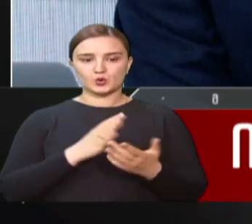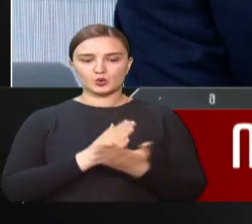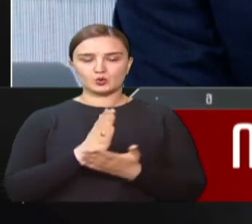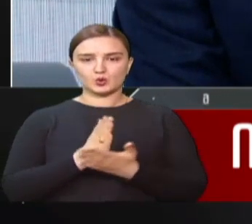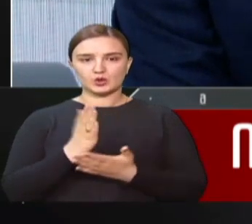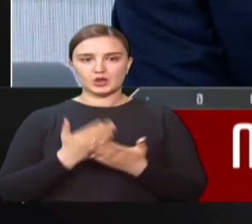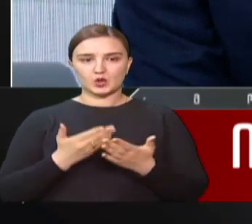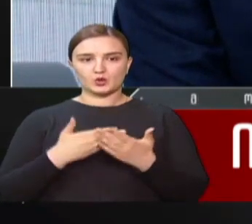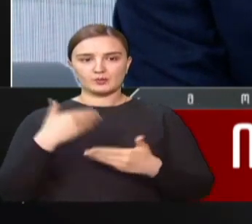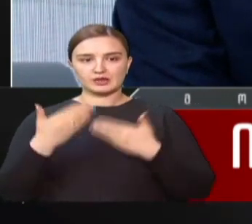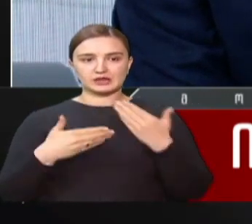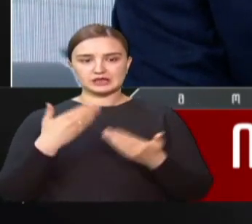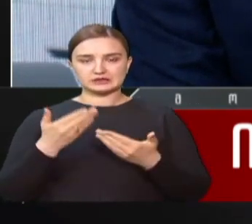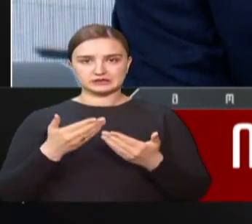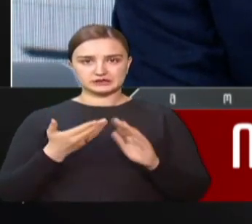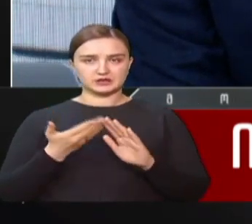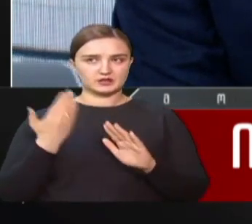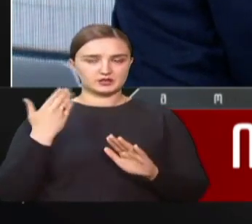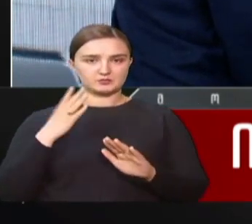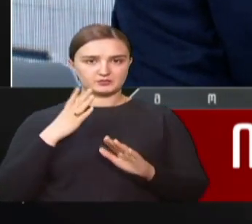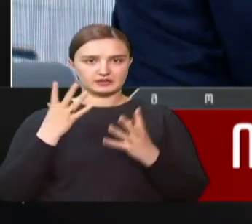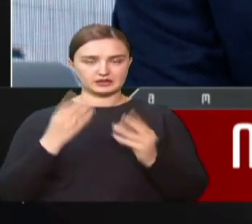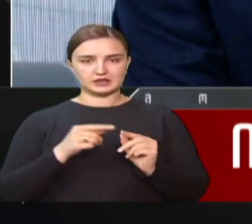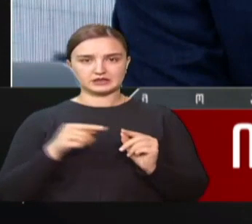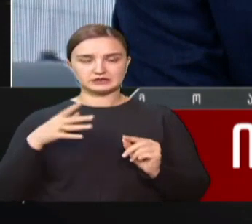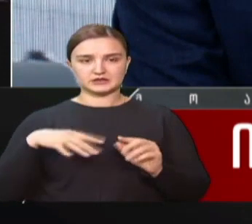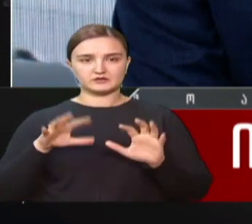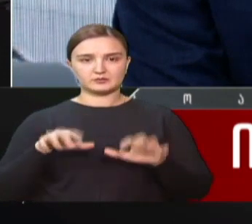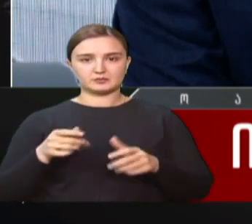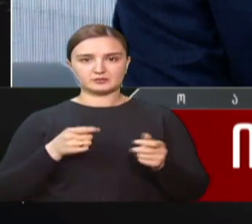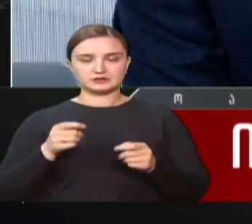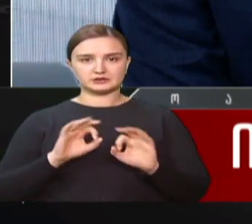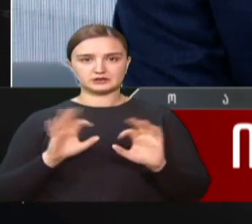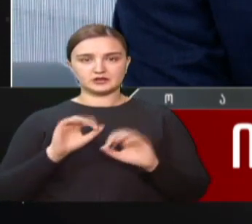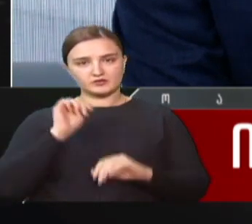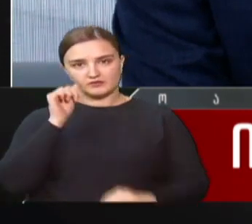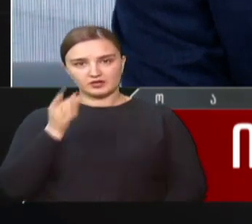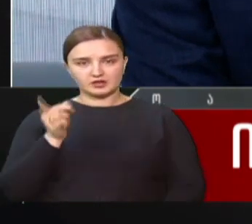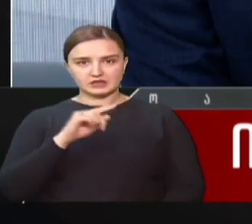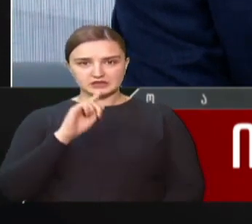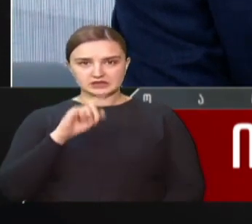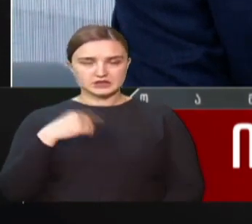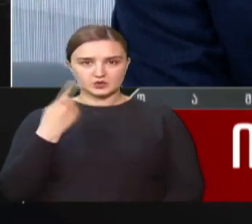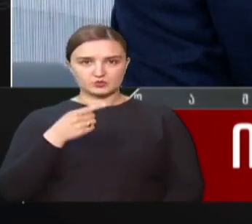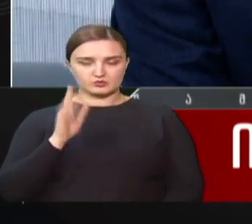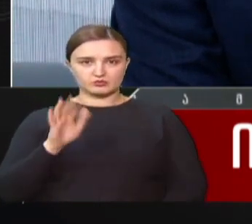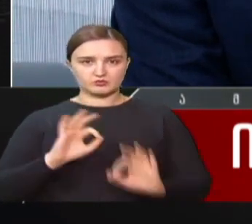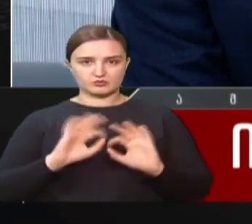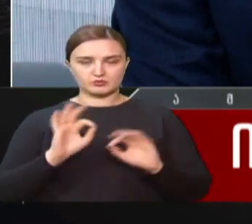განცხადება გააკეთა გასული დღეების განმავლობაში სალომე ზურაბიშვილმა. საქართველოს პრეზიდენტი ხვალ უნდა მოვიდეს პარლამენტში წლიური მოხსენებით. ოპოზიციაში აცხადებენ,